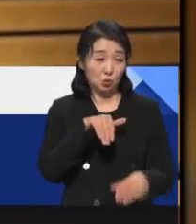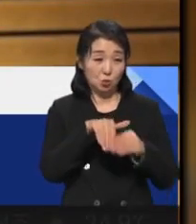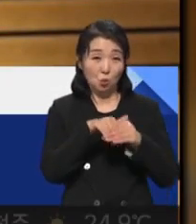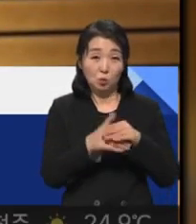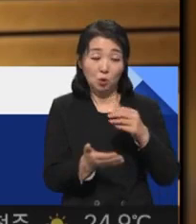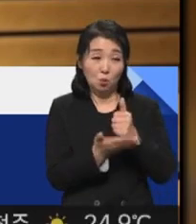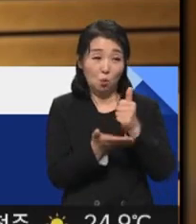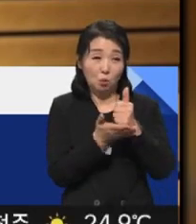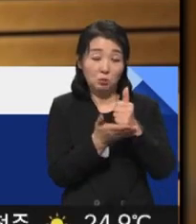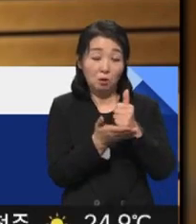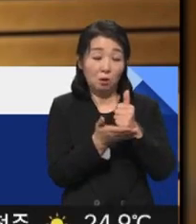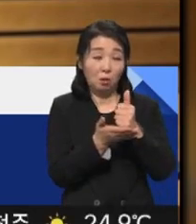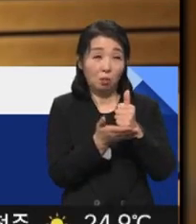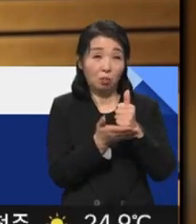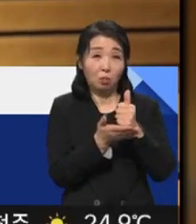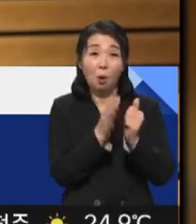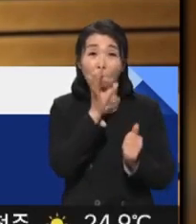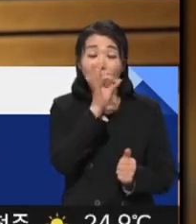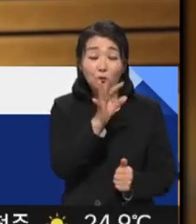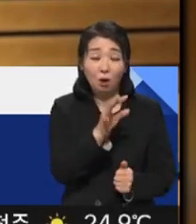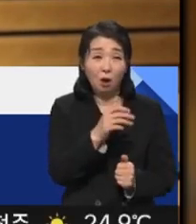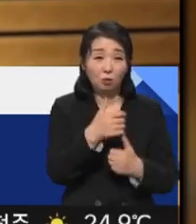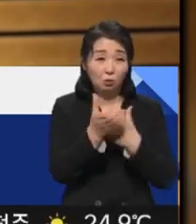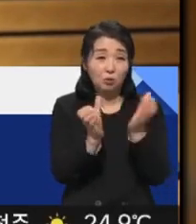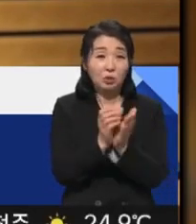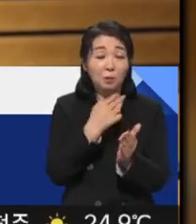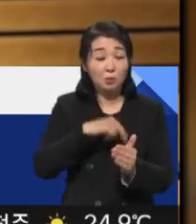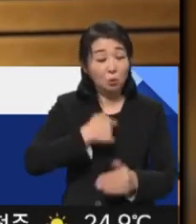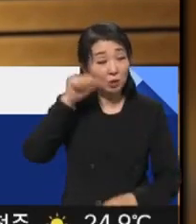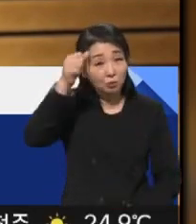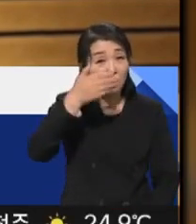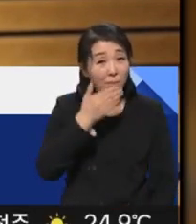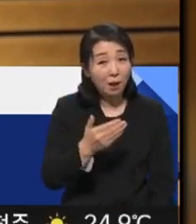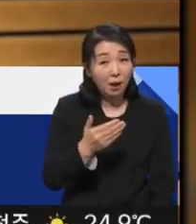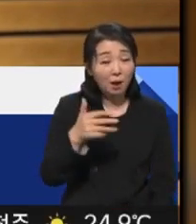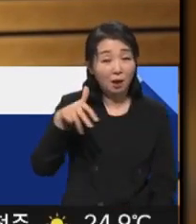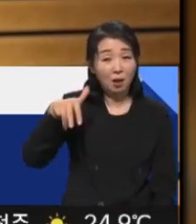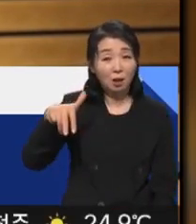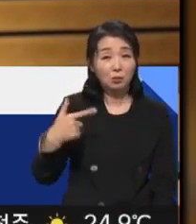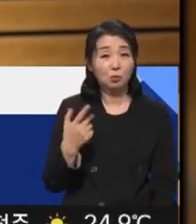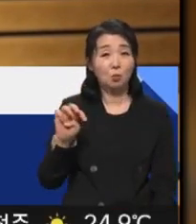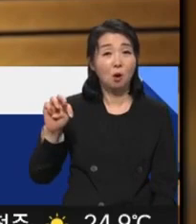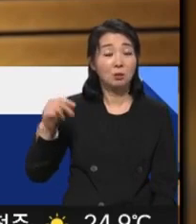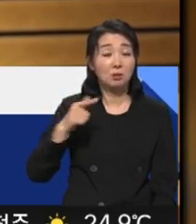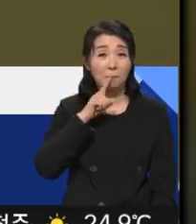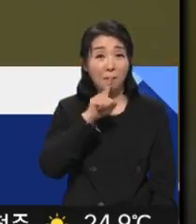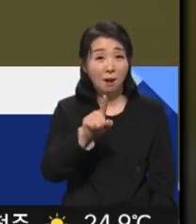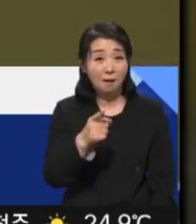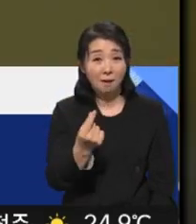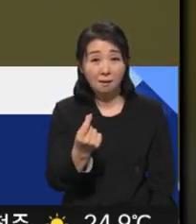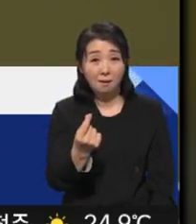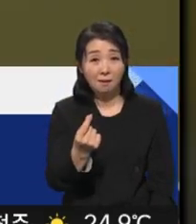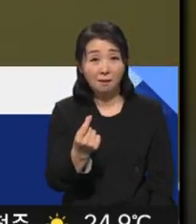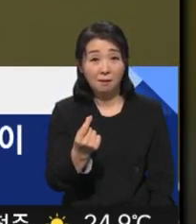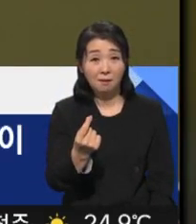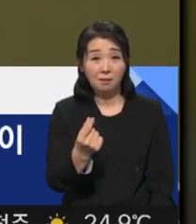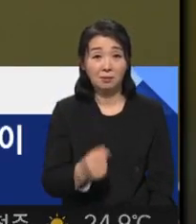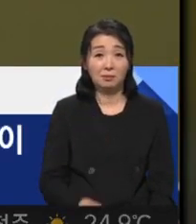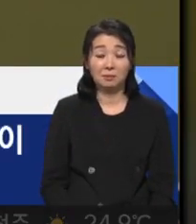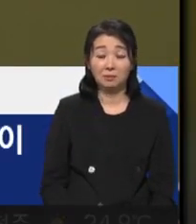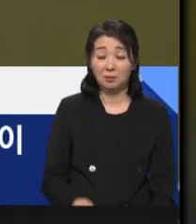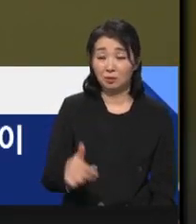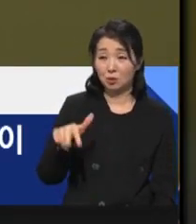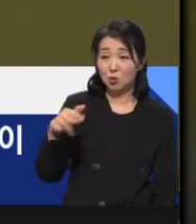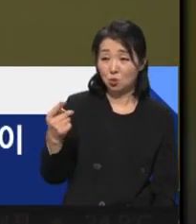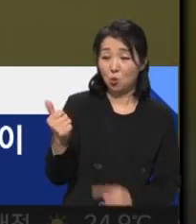무소속으로 총선 출마하시지 않겠느냐 이런 얘기를 뭐 조원진 전 의원 같은 분은 막 하시던데요. 공개적으로도? 뭐 그분도